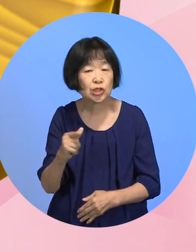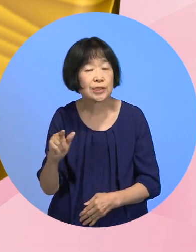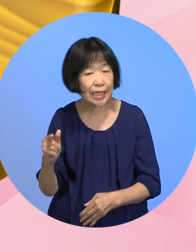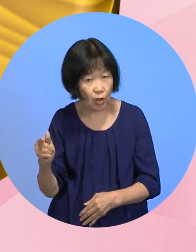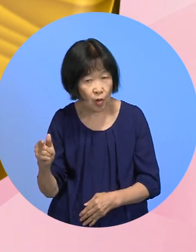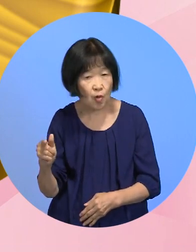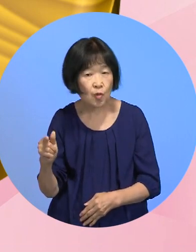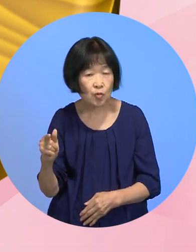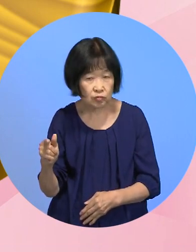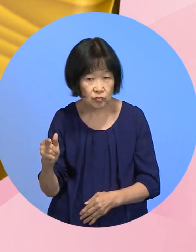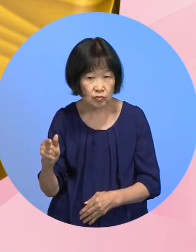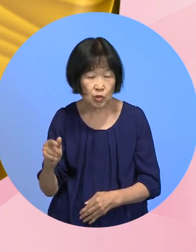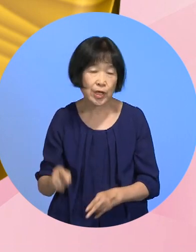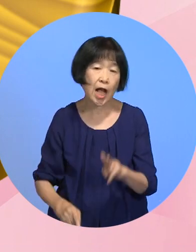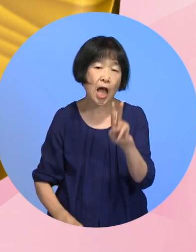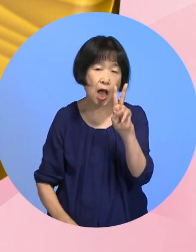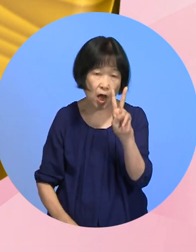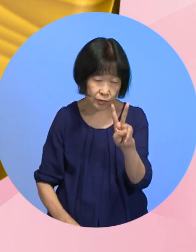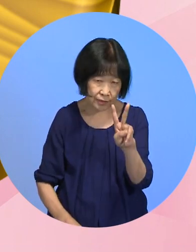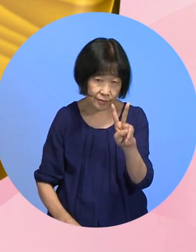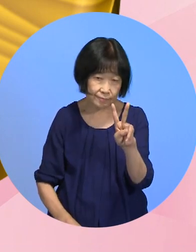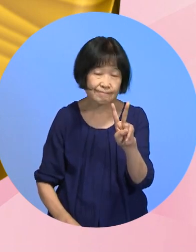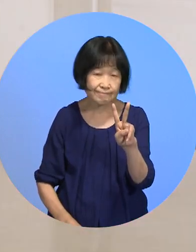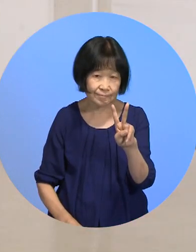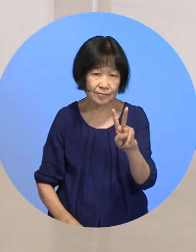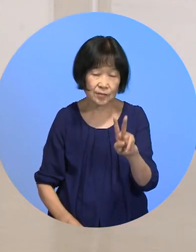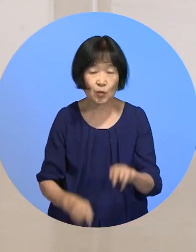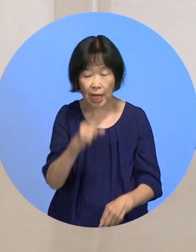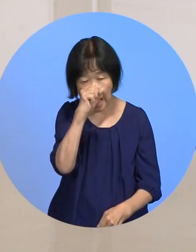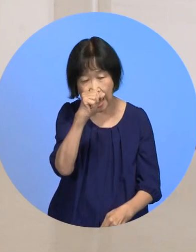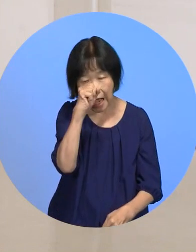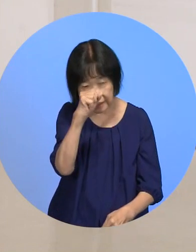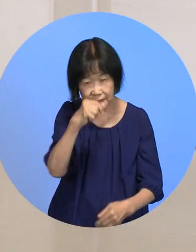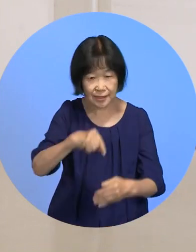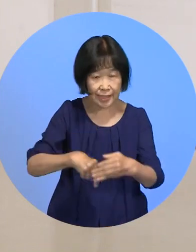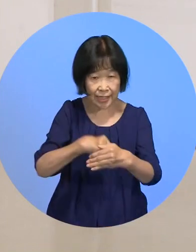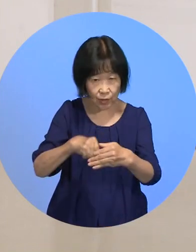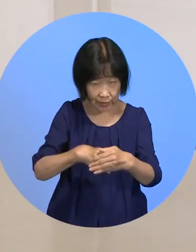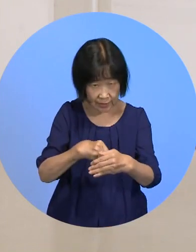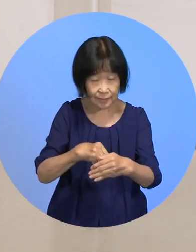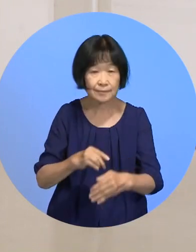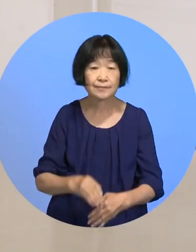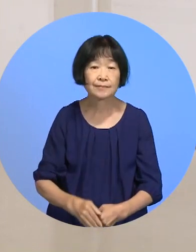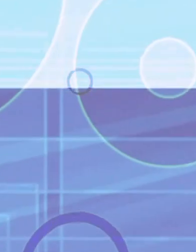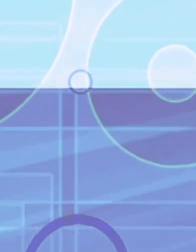源になる副菜が2皿、これがバランスの良い食事の目安となります。